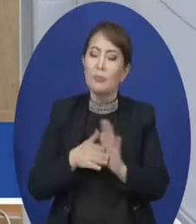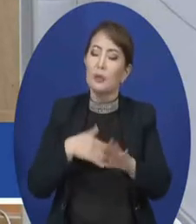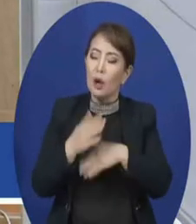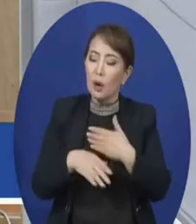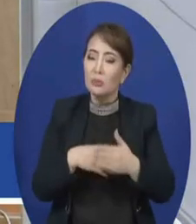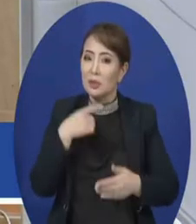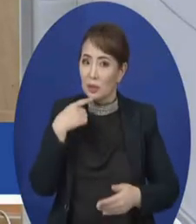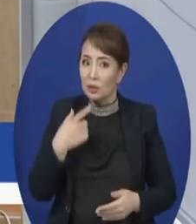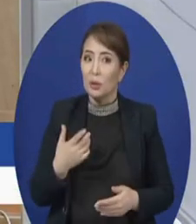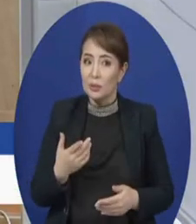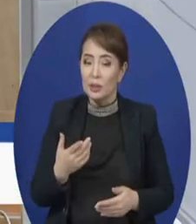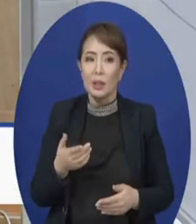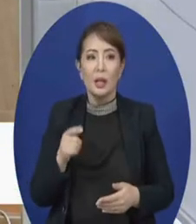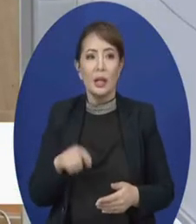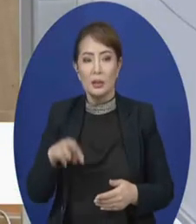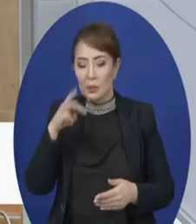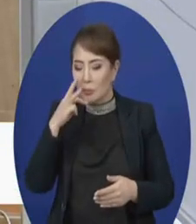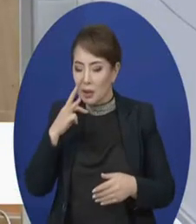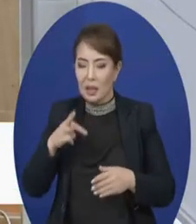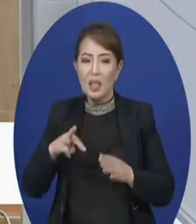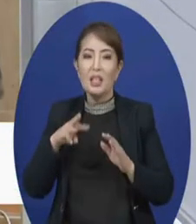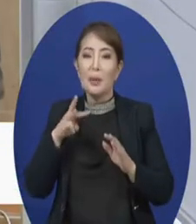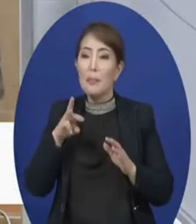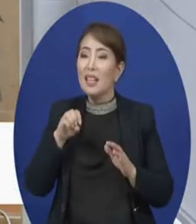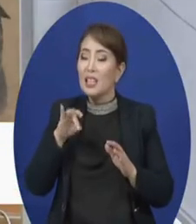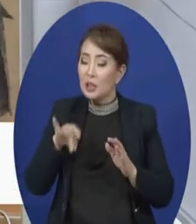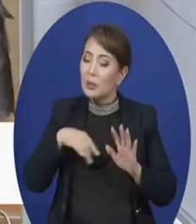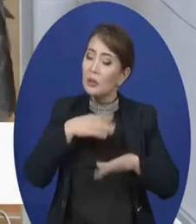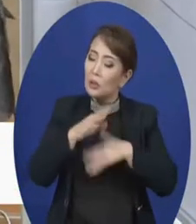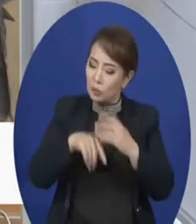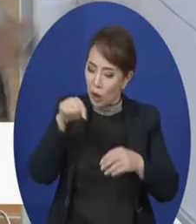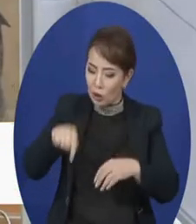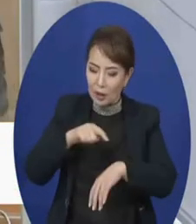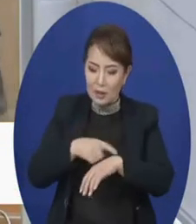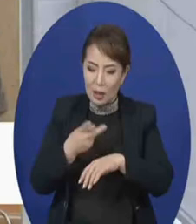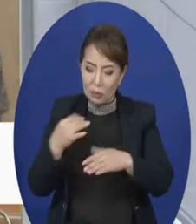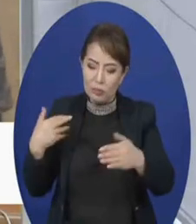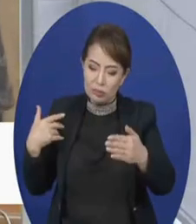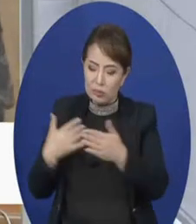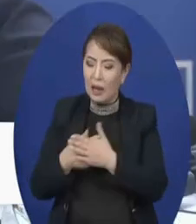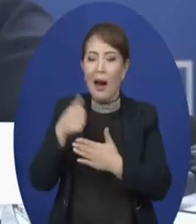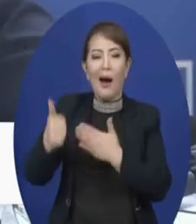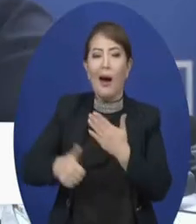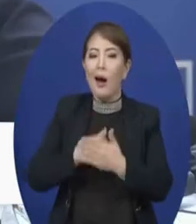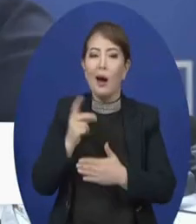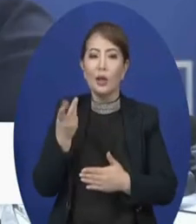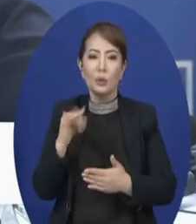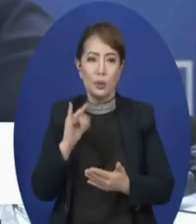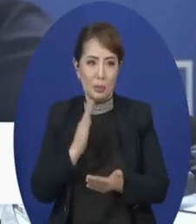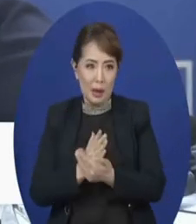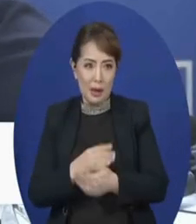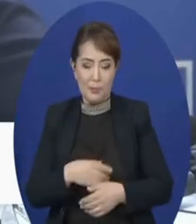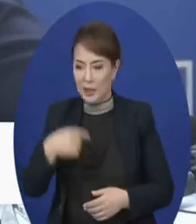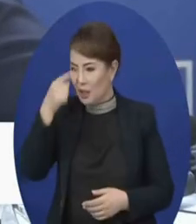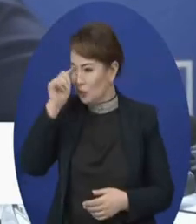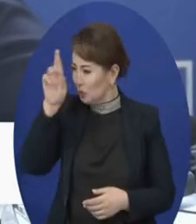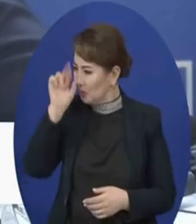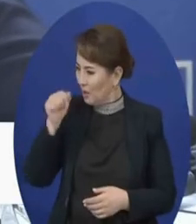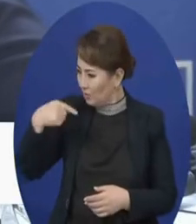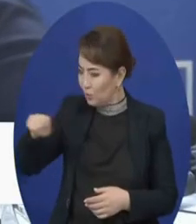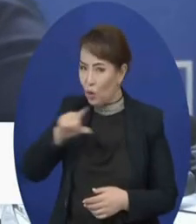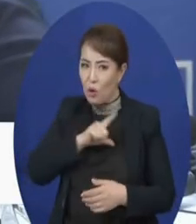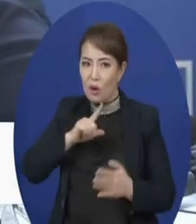явсан. Мэдээллийн менежмент энэ бол одоо энэ цаг мөчиг хүртэл хуулийн хангалтгүй байна. Эрүүл мэндийн яамынхаа хандлагаа өөрчлөх